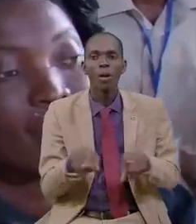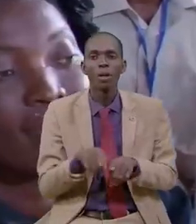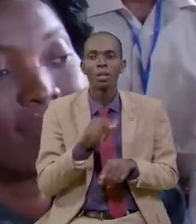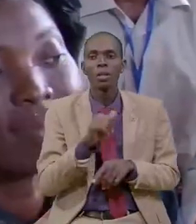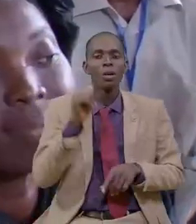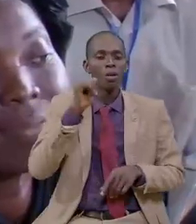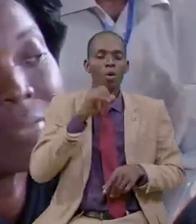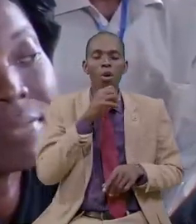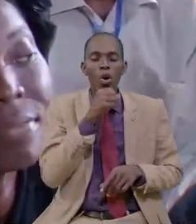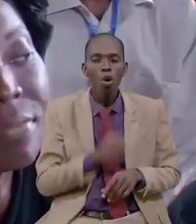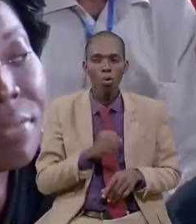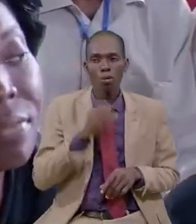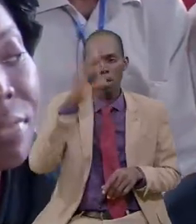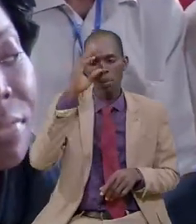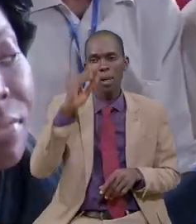vieux.